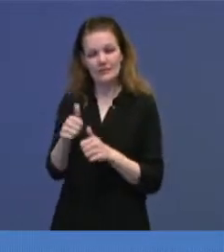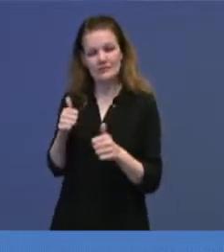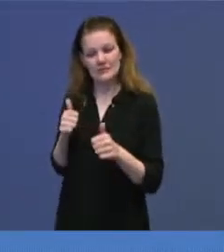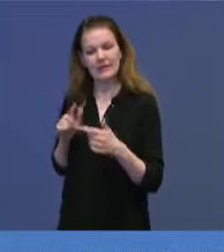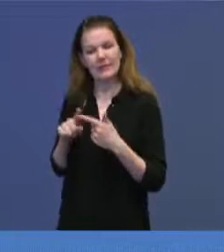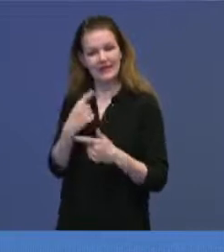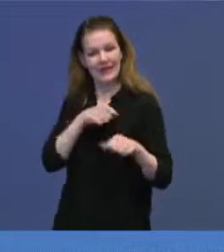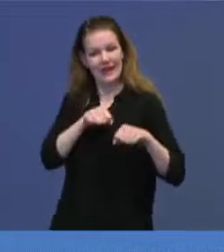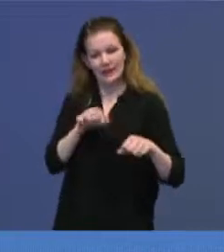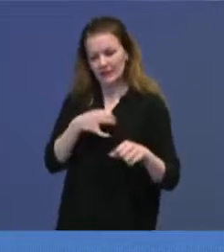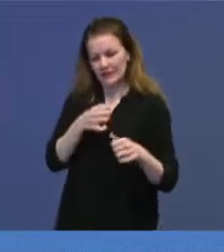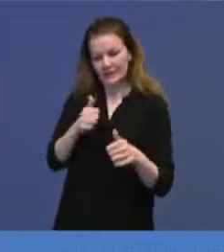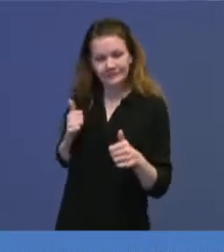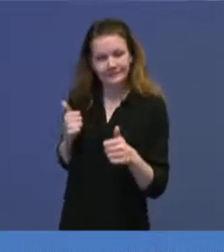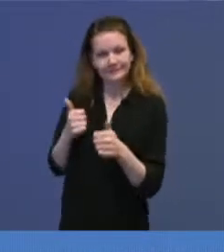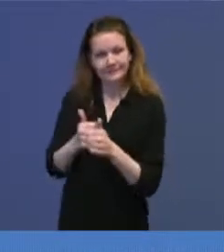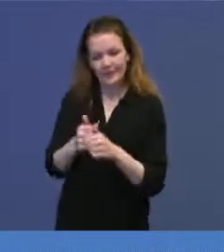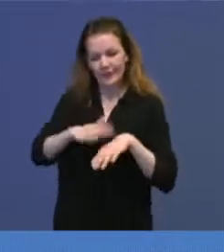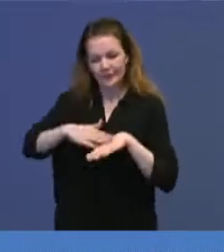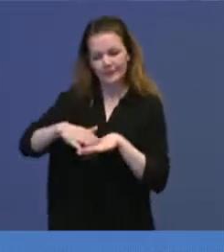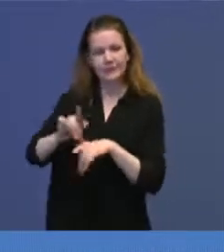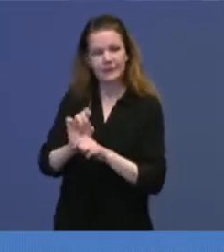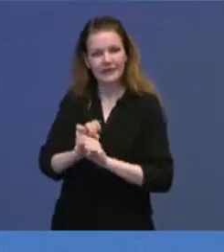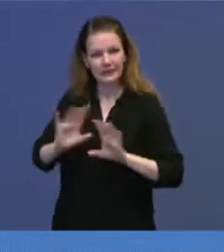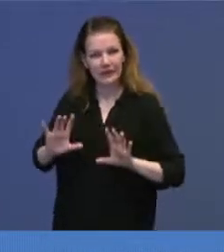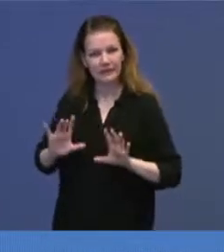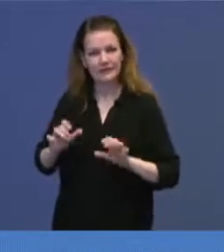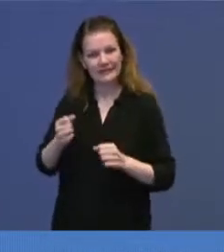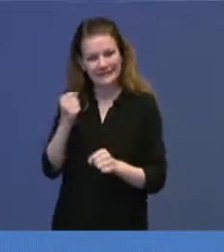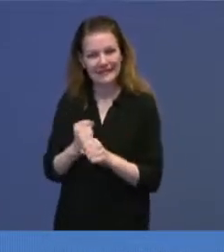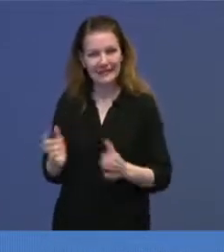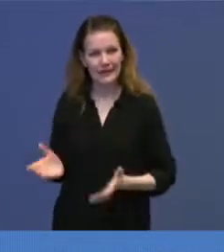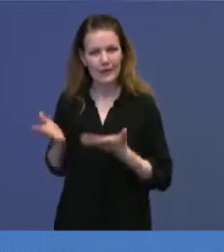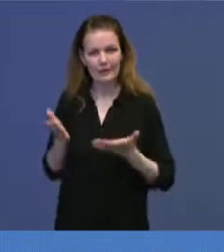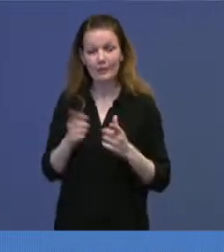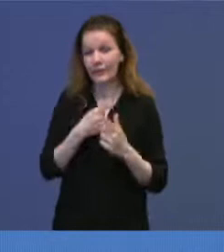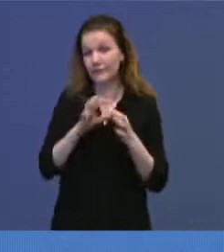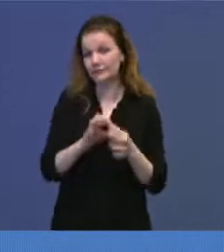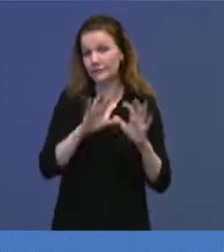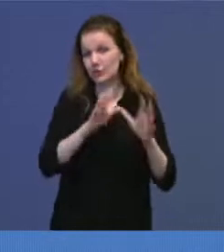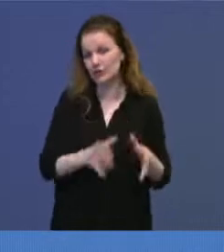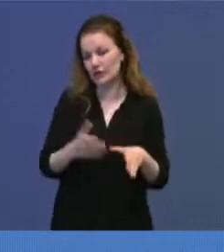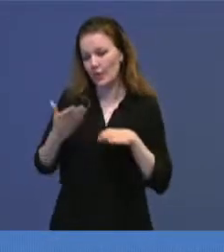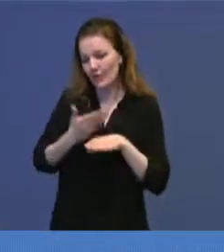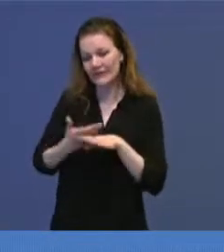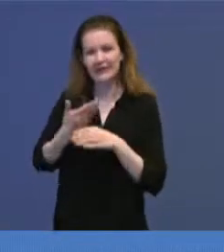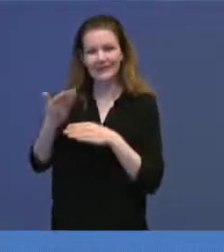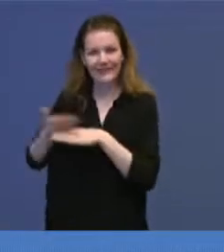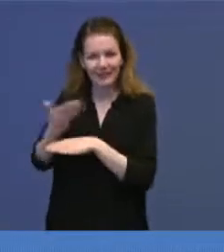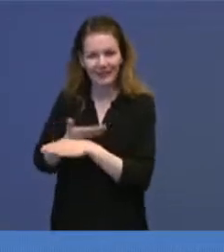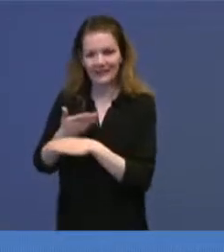det etterslepet og sørger I tillegg for et solid løft både for utstyr og øving og trening av